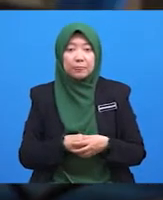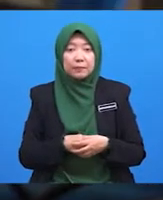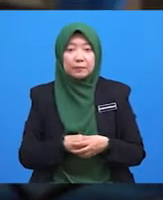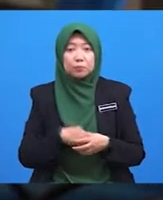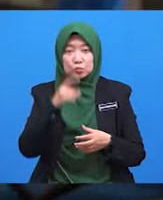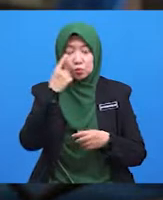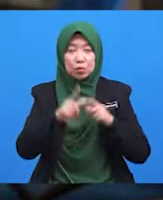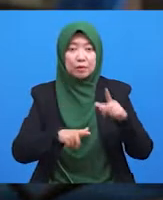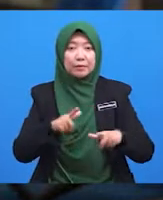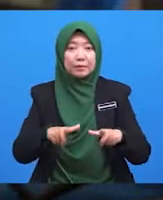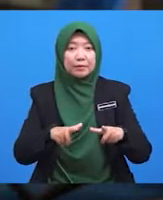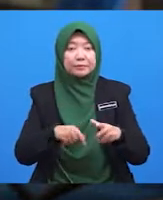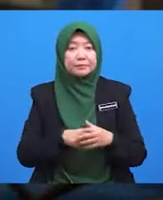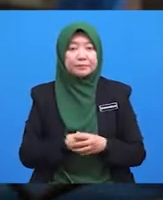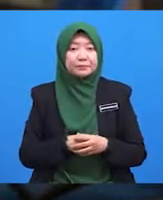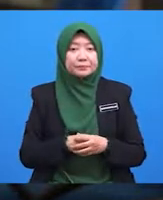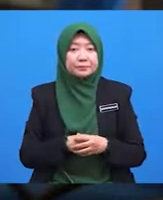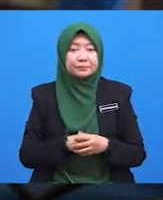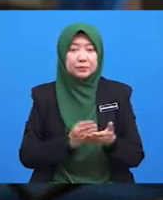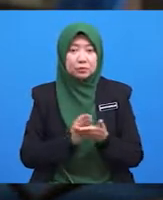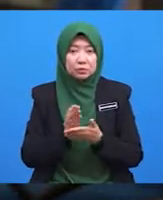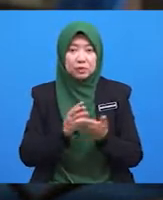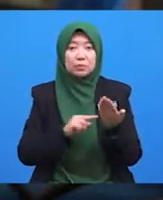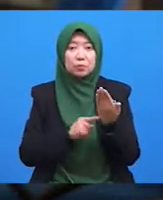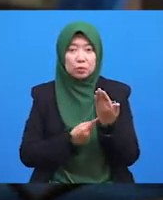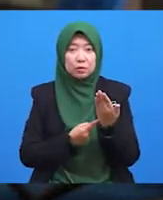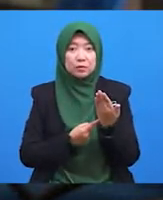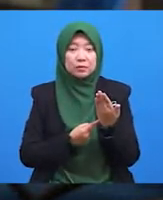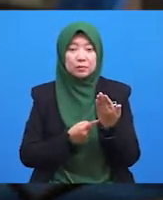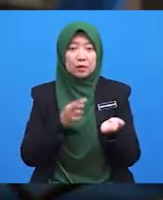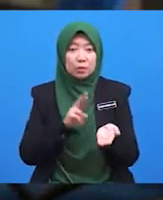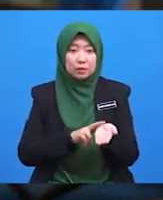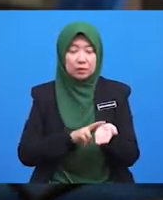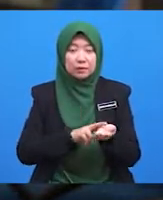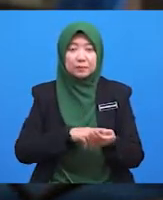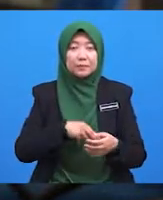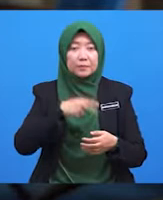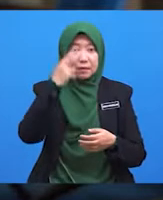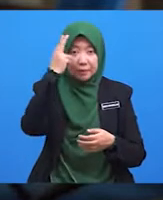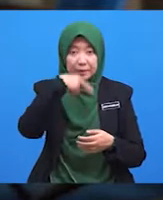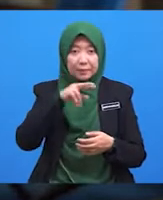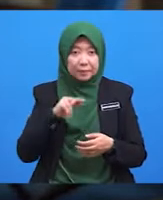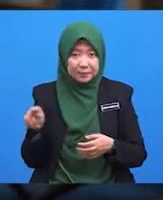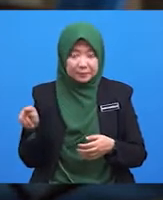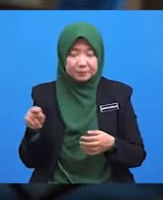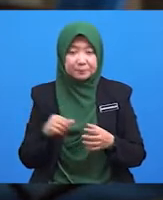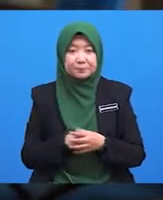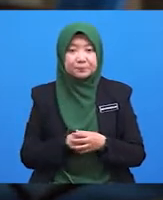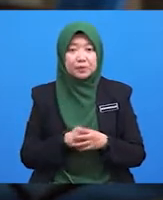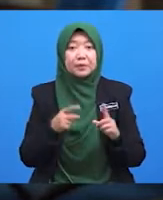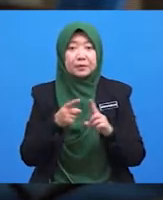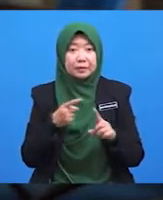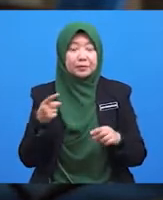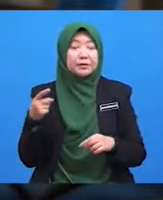Untuk langkah yang seterusnya, mulakan rawatan ini pada bahagian hadapan. Dari